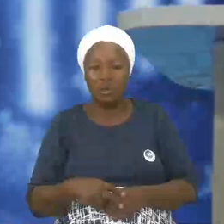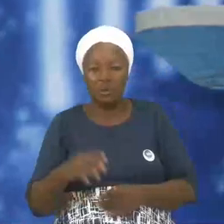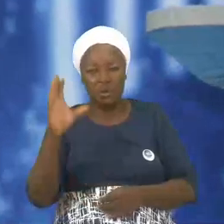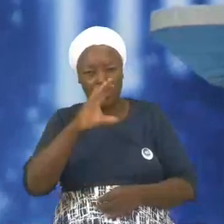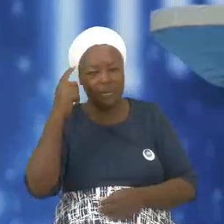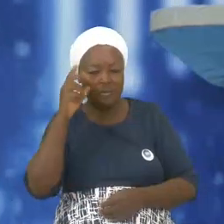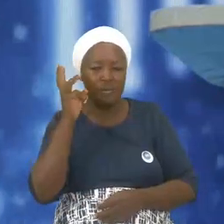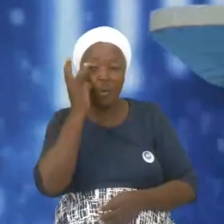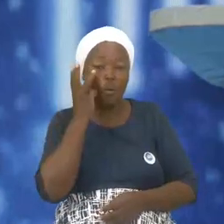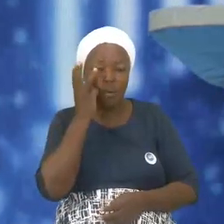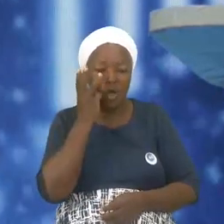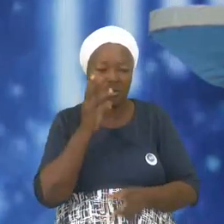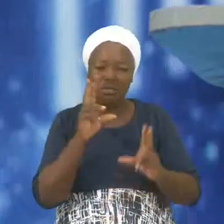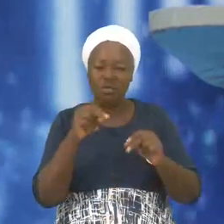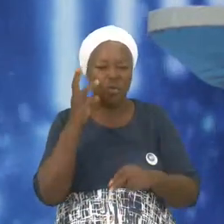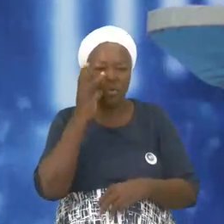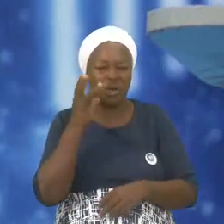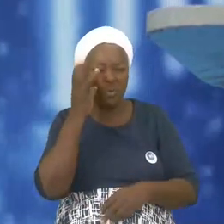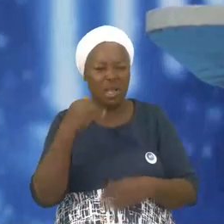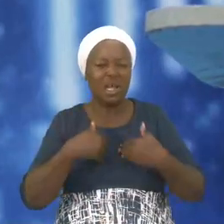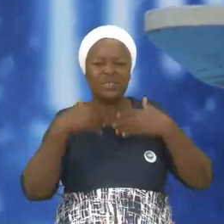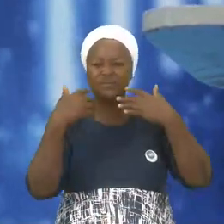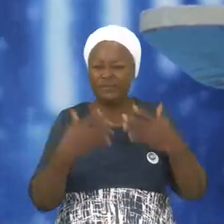Jésus. Tu cherches du vin,